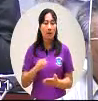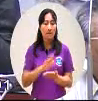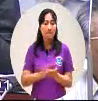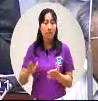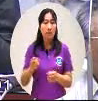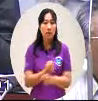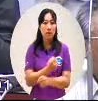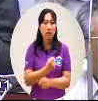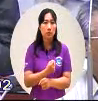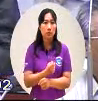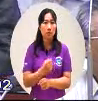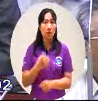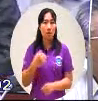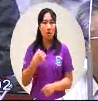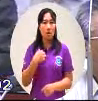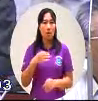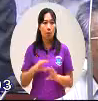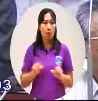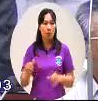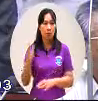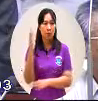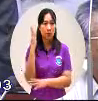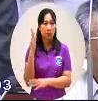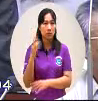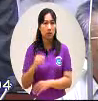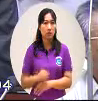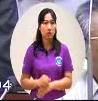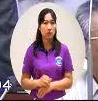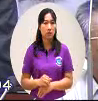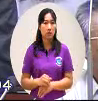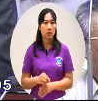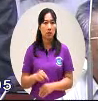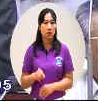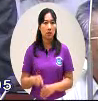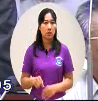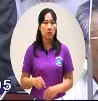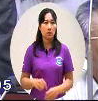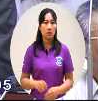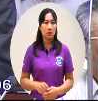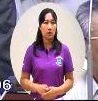关他是被动。 能不能复就是说，疏浚复原，